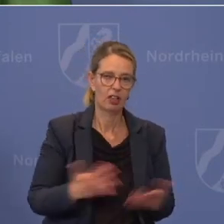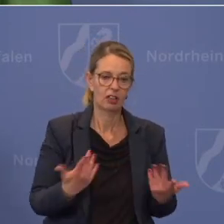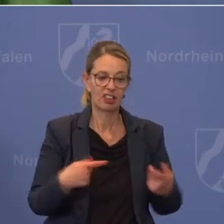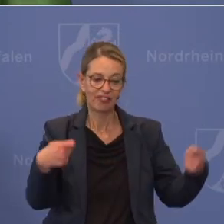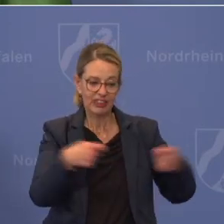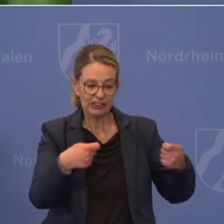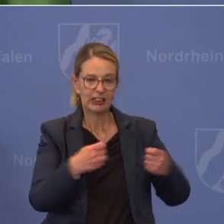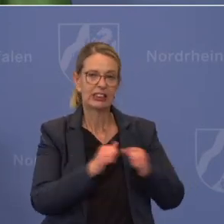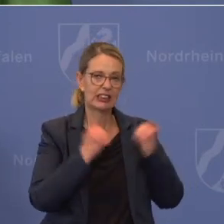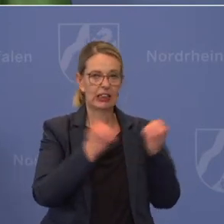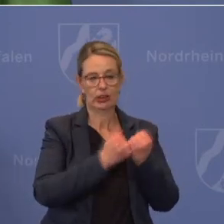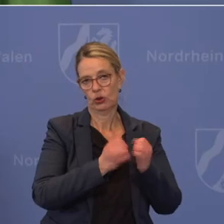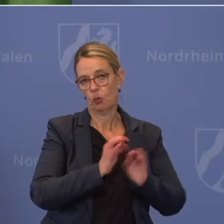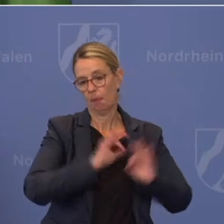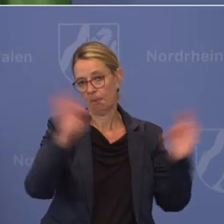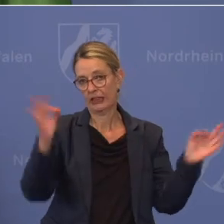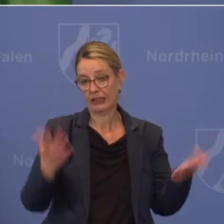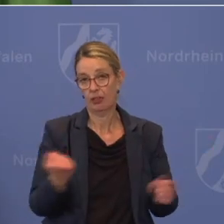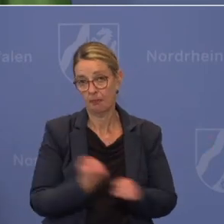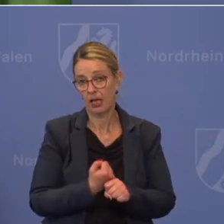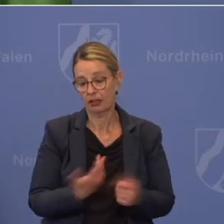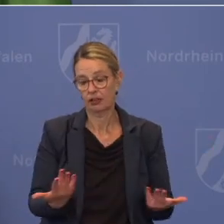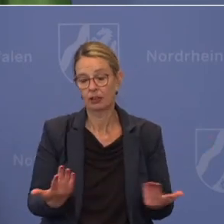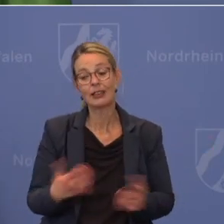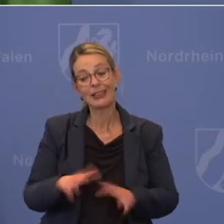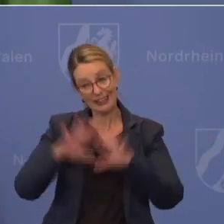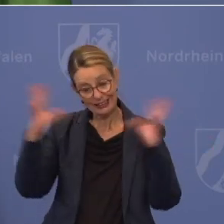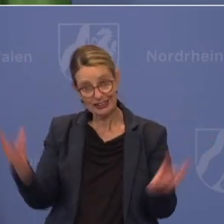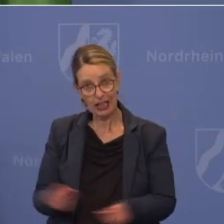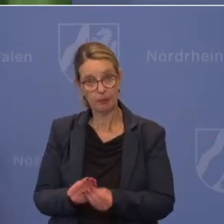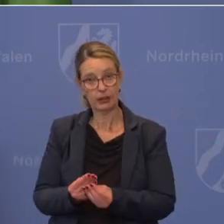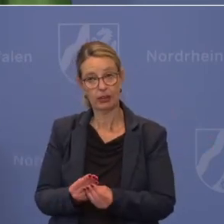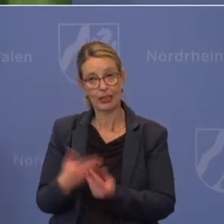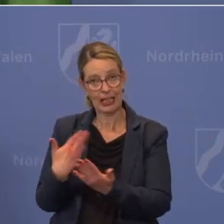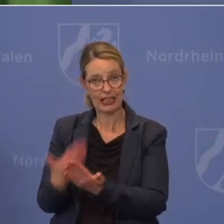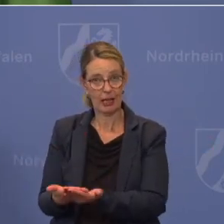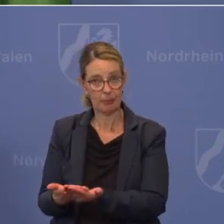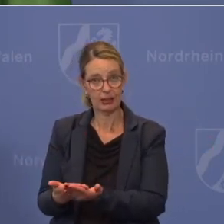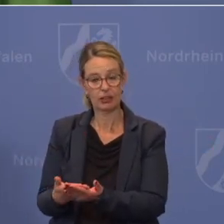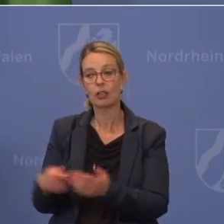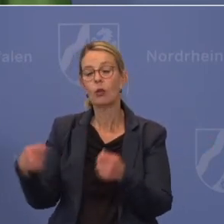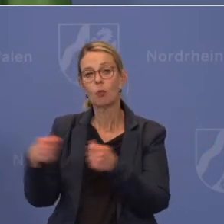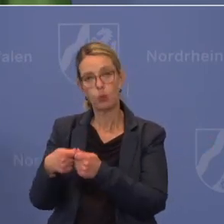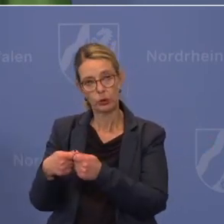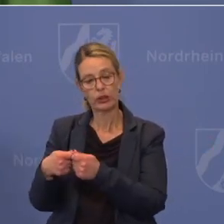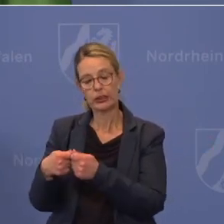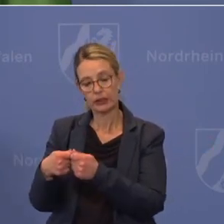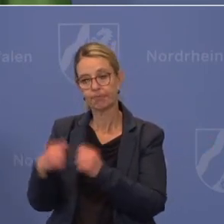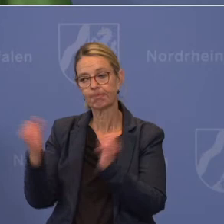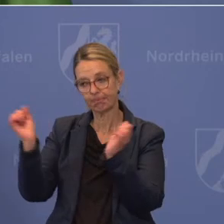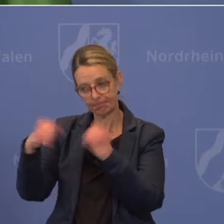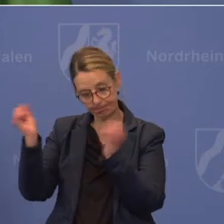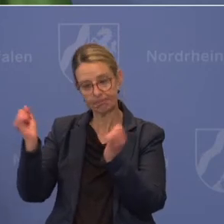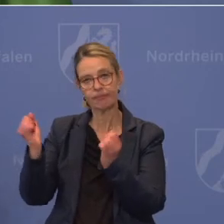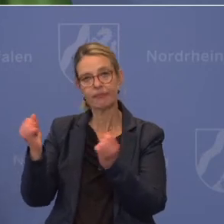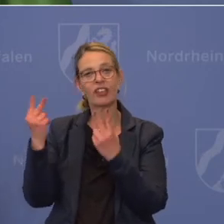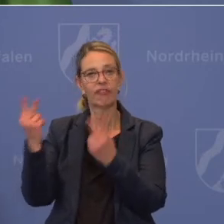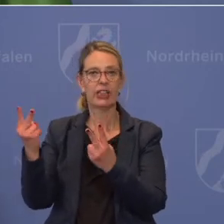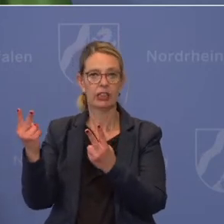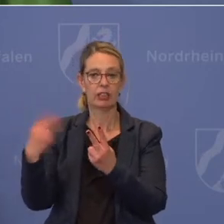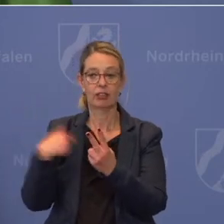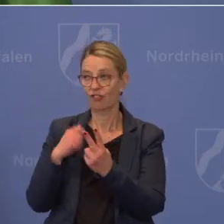Finanzierungssituation zu verbessern. Insgesamt begrüße ich, dass das Bundespaket wichtige Vorschläge des